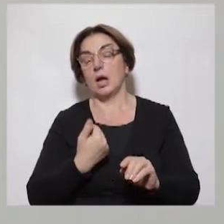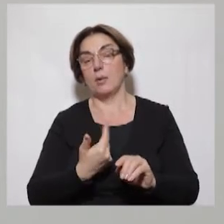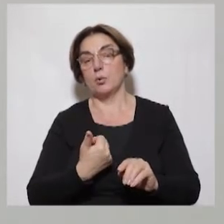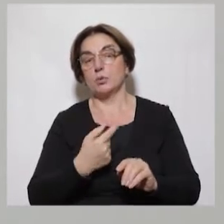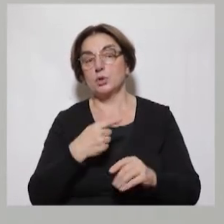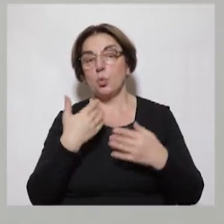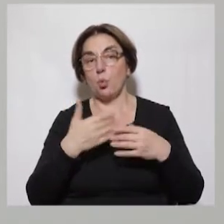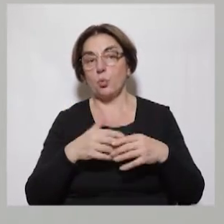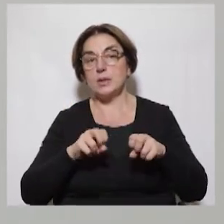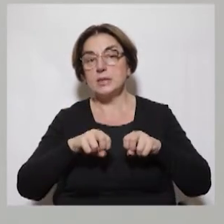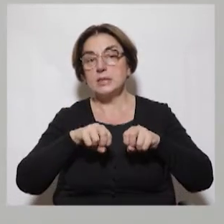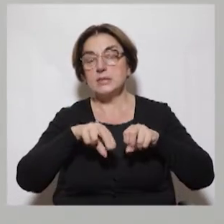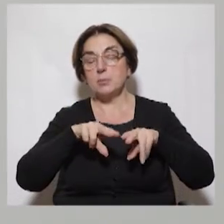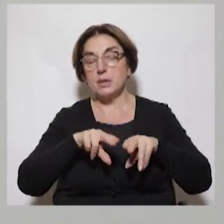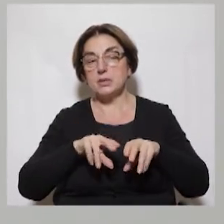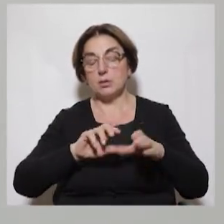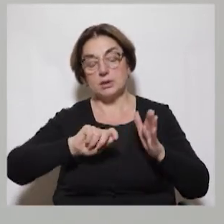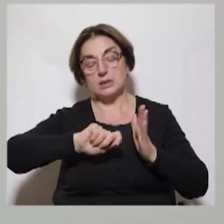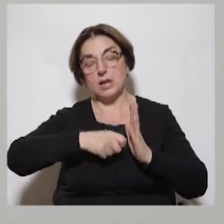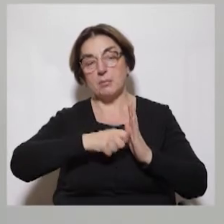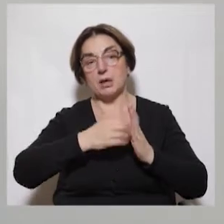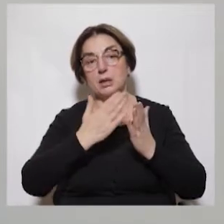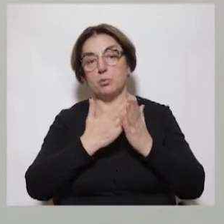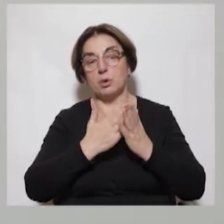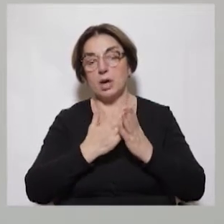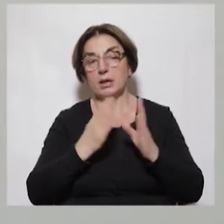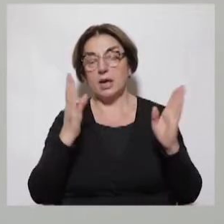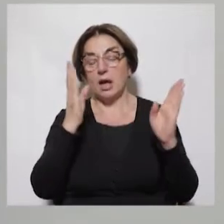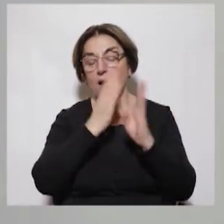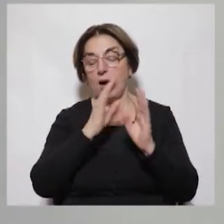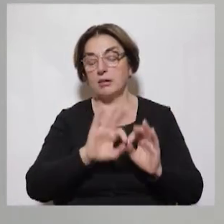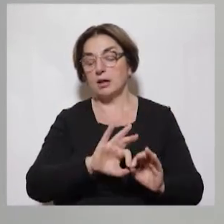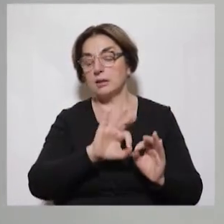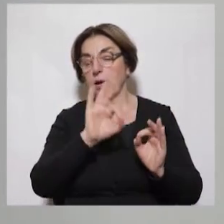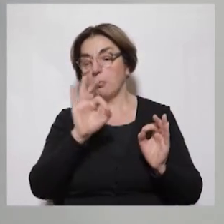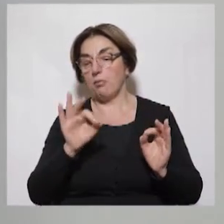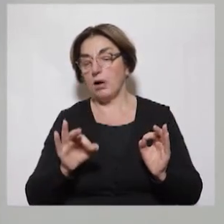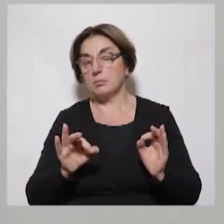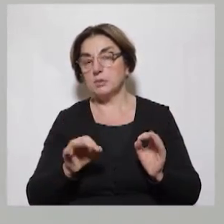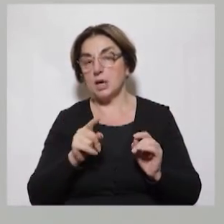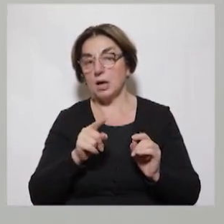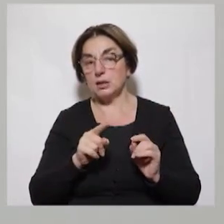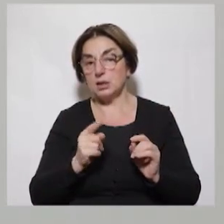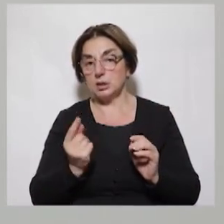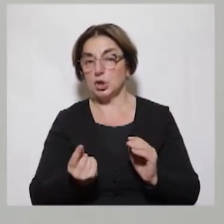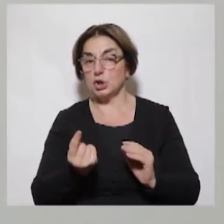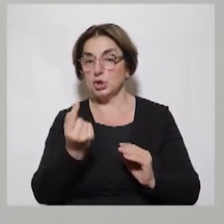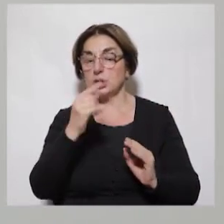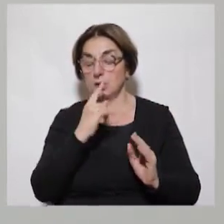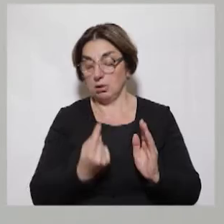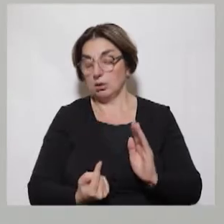ეს არის დამაგრებული უკვე აირგადამყვან მილზე. აქედან გამომდინარე, ჩვენ უკვე აღვნიშნეთ, რომ წყალი შედის აქედან და გამოდის